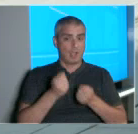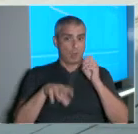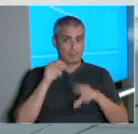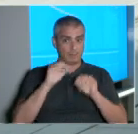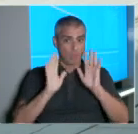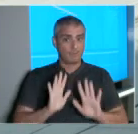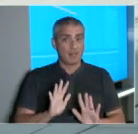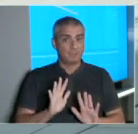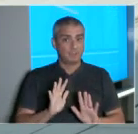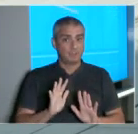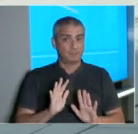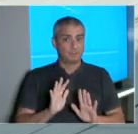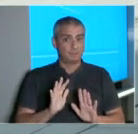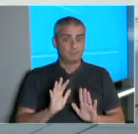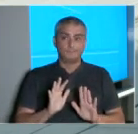הבחירות בטלוויזיה?